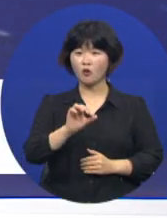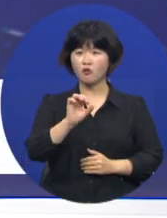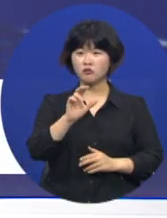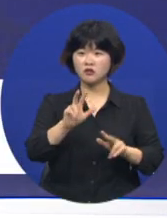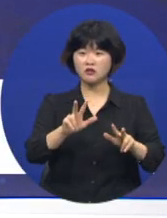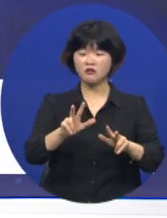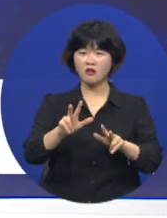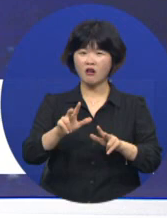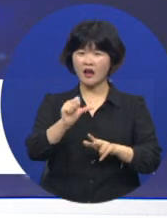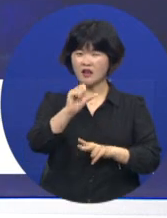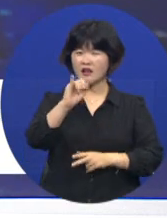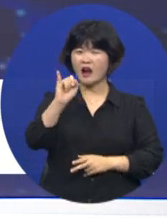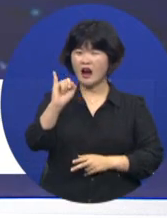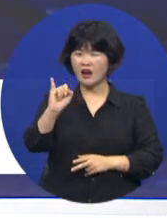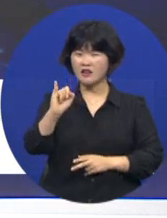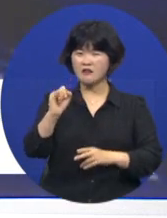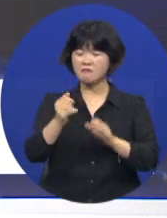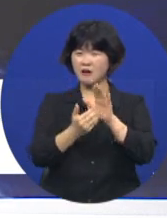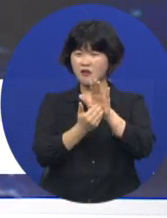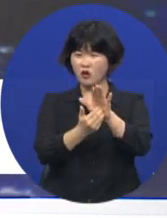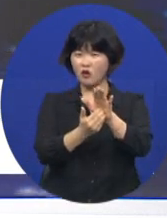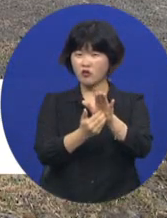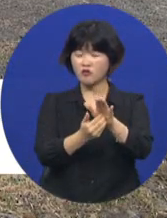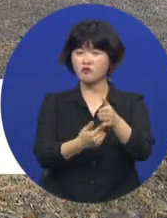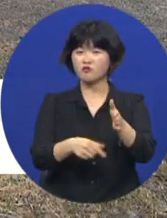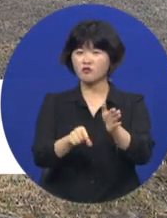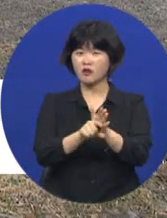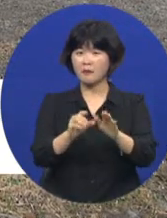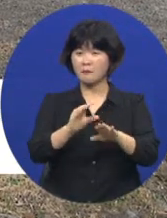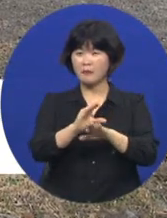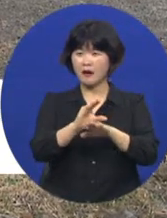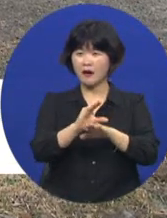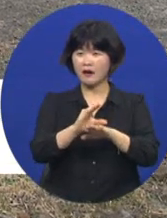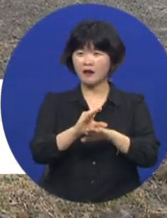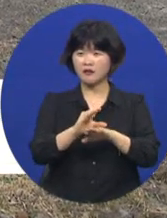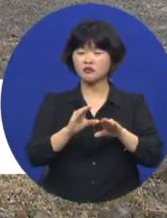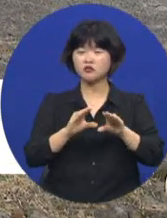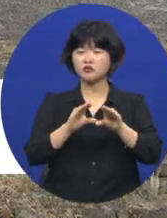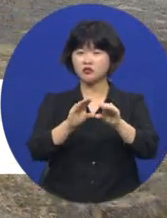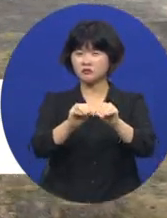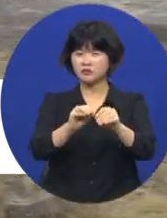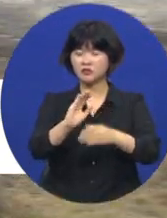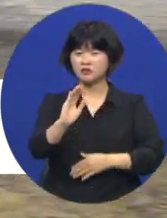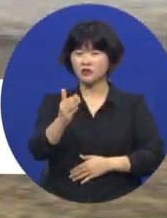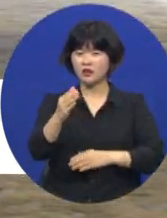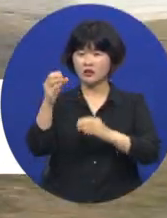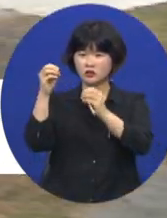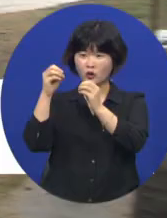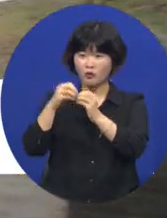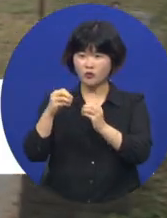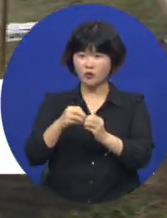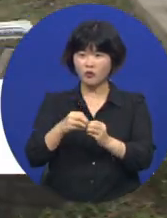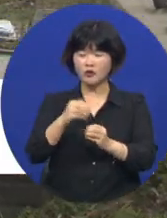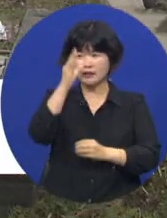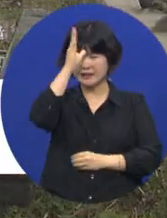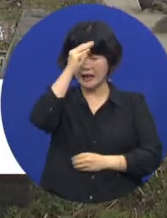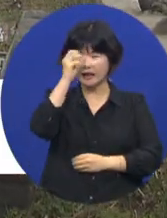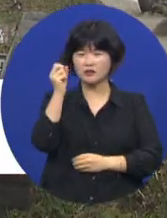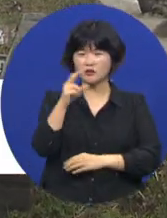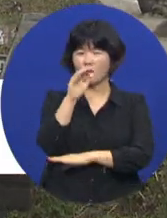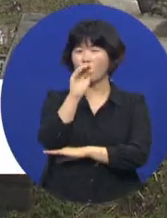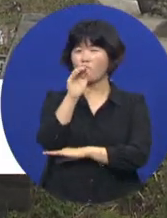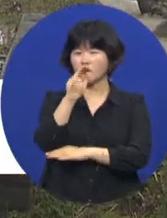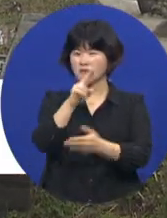고병원성 조류인플루엔자 방역을 위해 축산 차량의 철새 도래지 출입이 금지되고 전통시장에서 생닭과